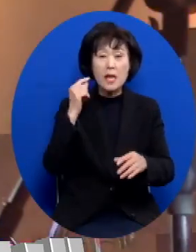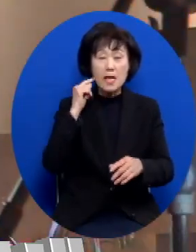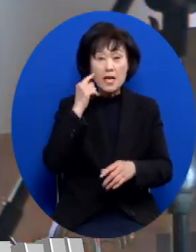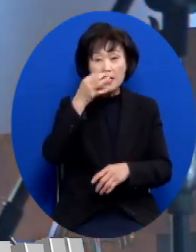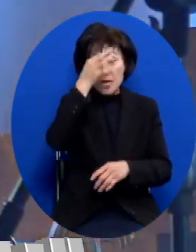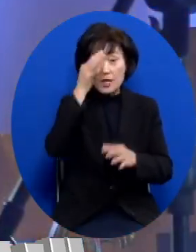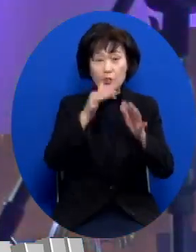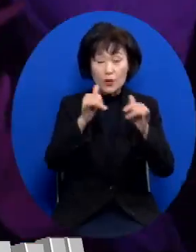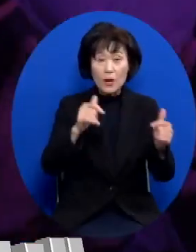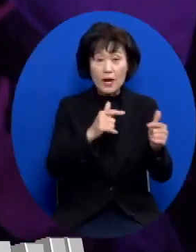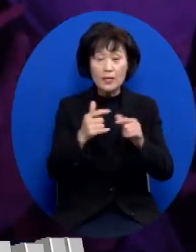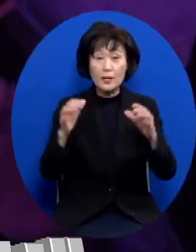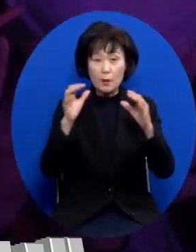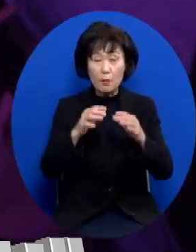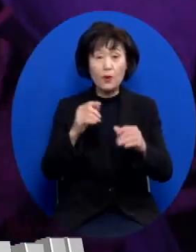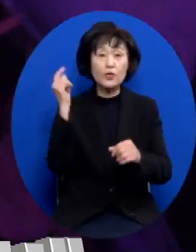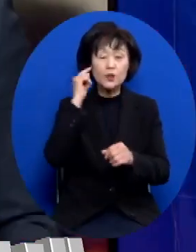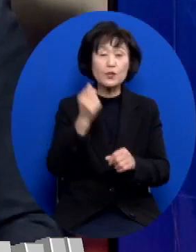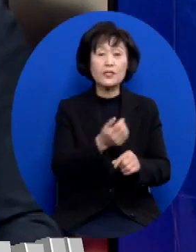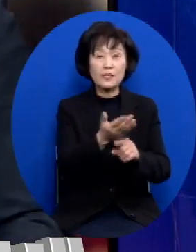아티스트 게더링 현장을 전해드립니다.